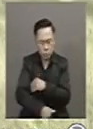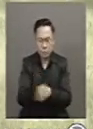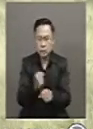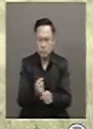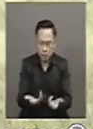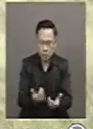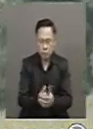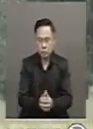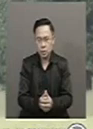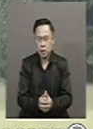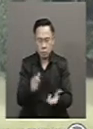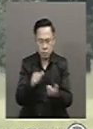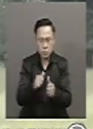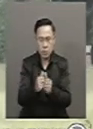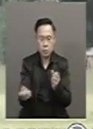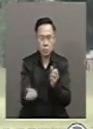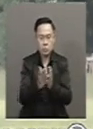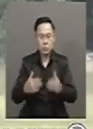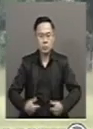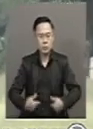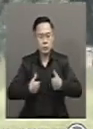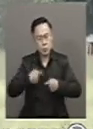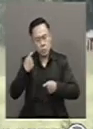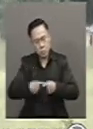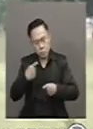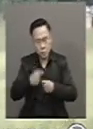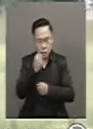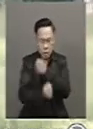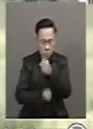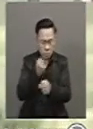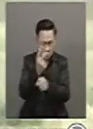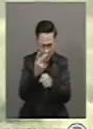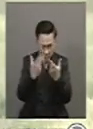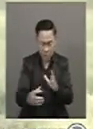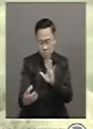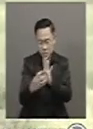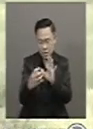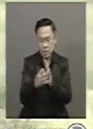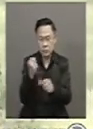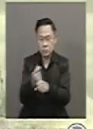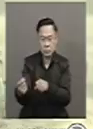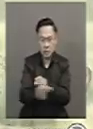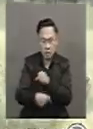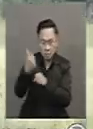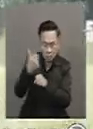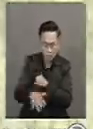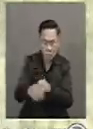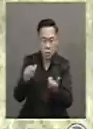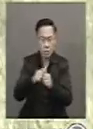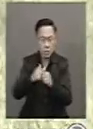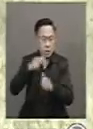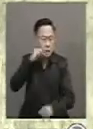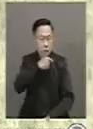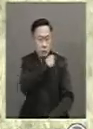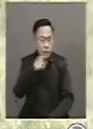คนลำบากพอสมควร2ปีที่ผ่านมาชาวนาภาคกลางก็ไม่มีรายได้จากการทำนาปรังจากปัญหาภัยแล้